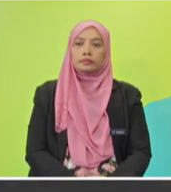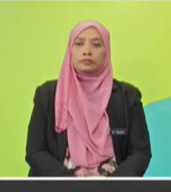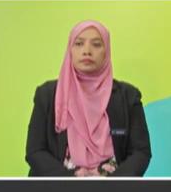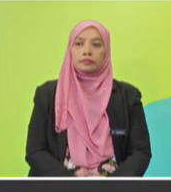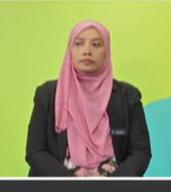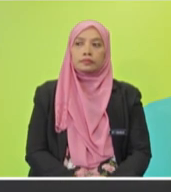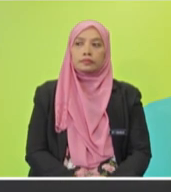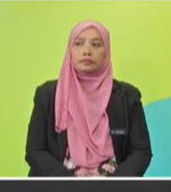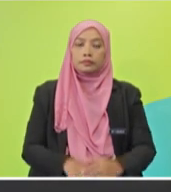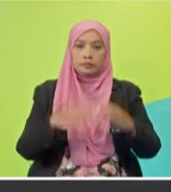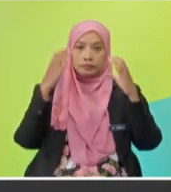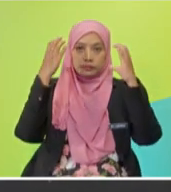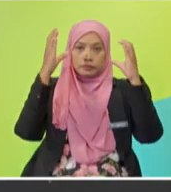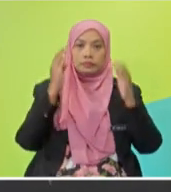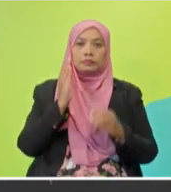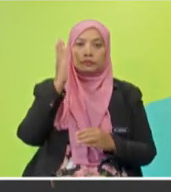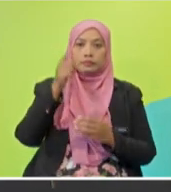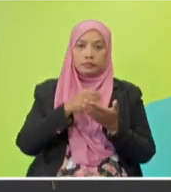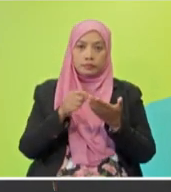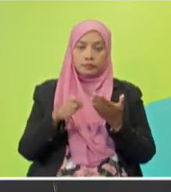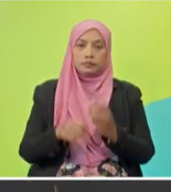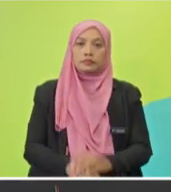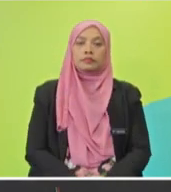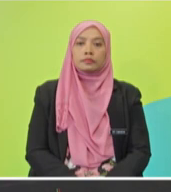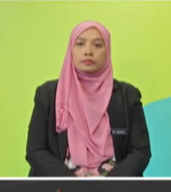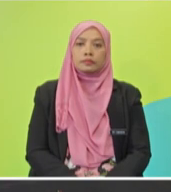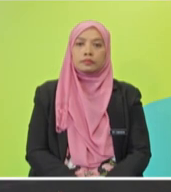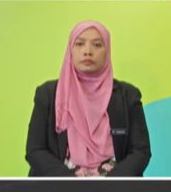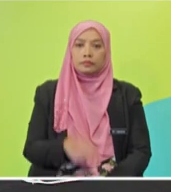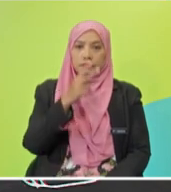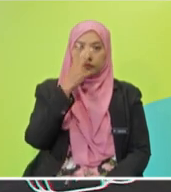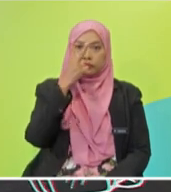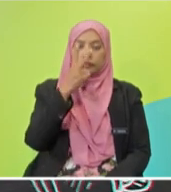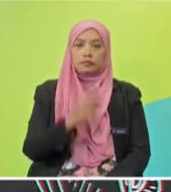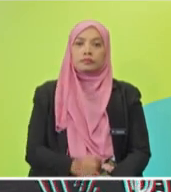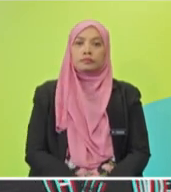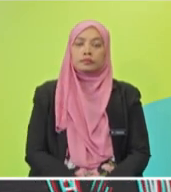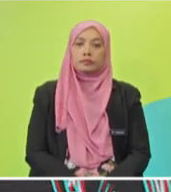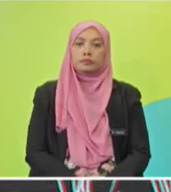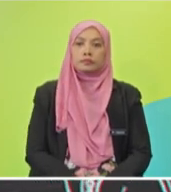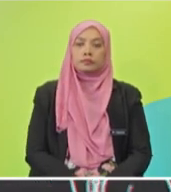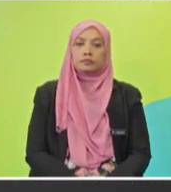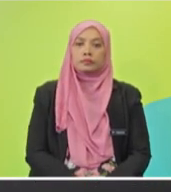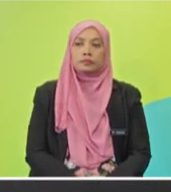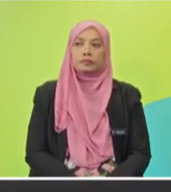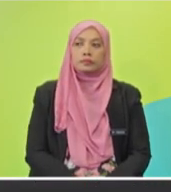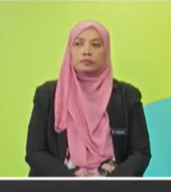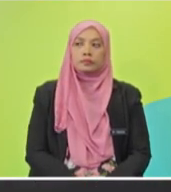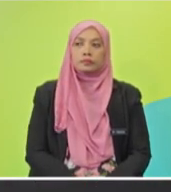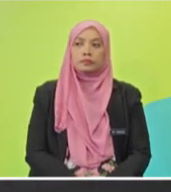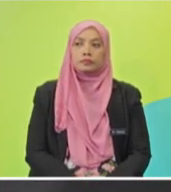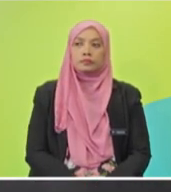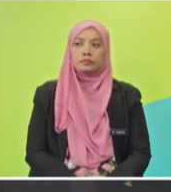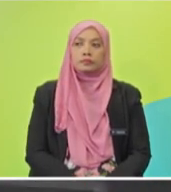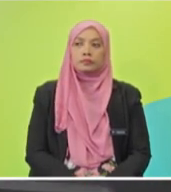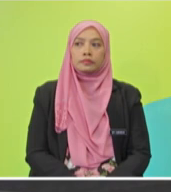cikgu akan tulis balik. Okey, 0.03 meter, yeah. Nisbah 6 sentimeter, nisbah 12 sentimeter.